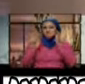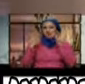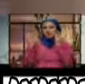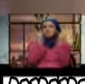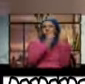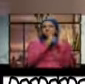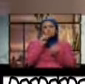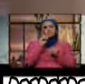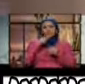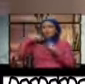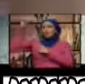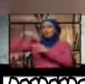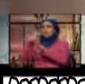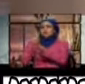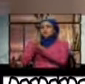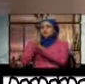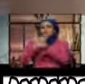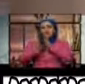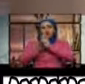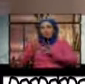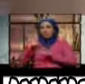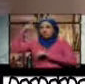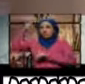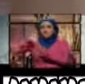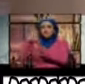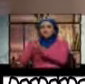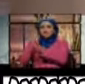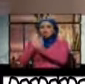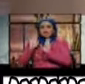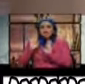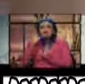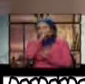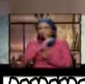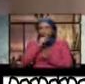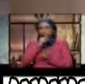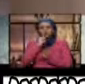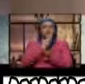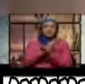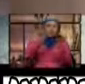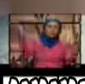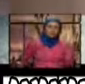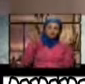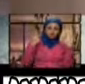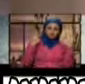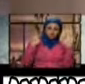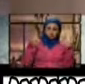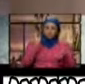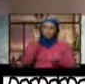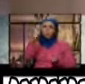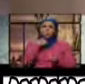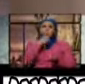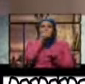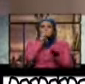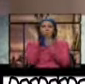سر. خلصت سر القران مرتين ثلاثه خمسه حلو دك انت، من اخشى انك لما تخبر حد ولو